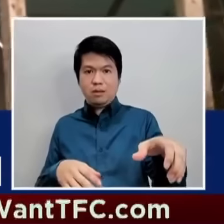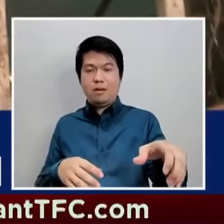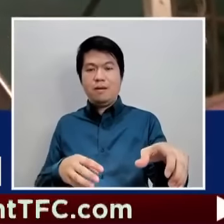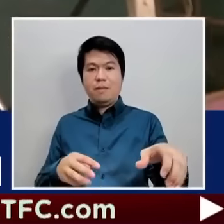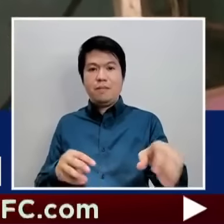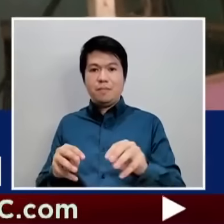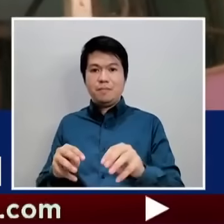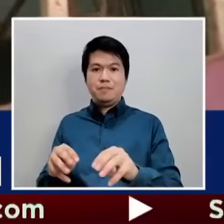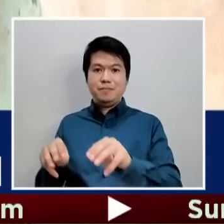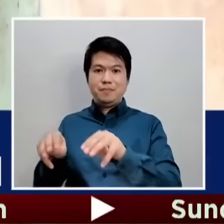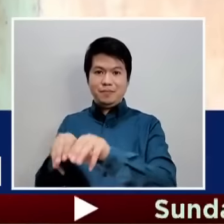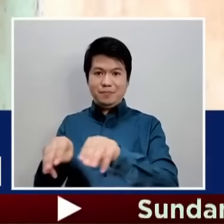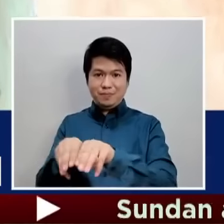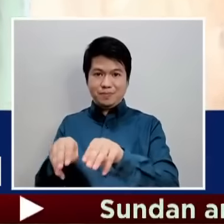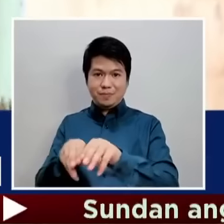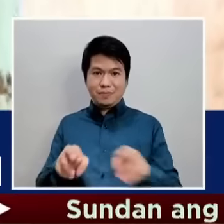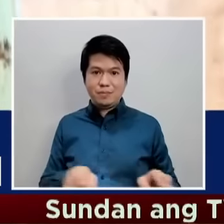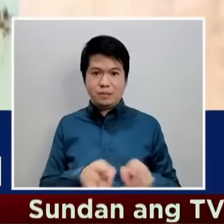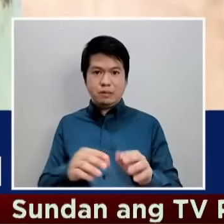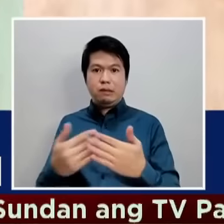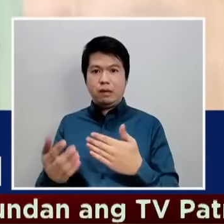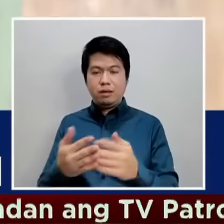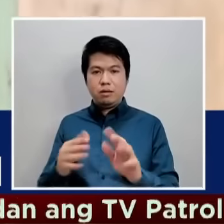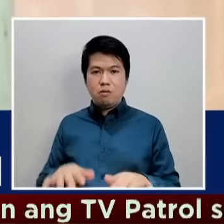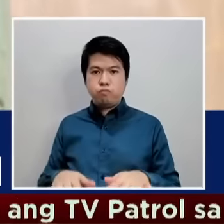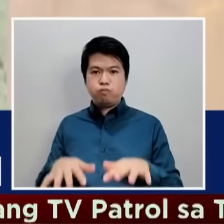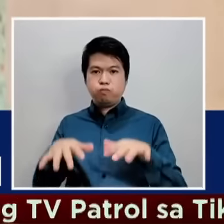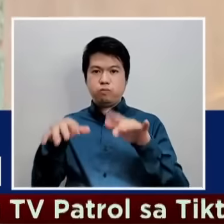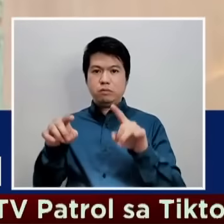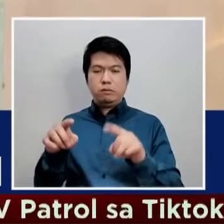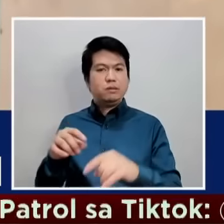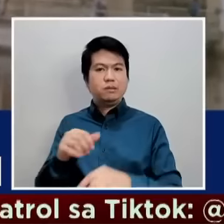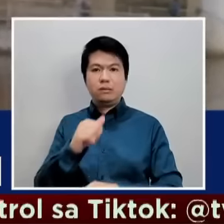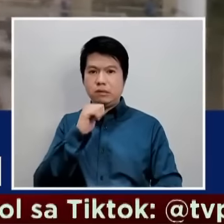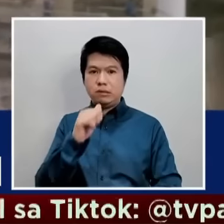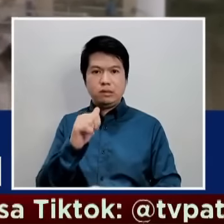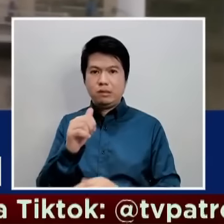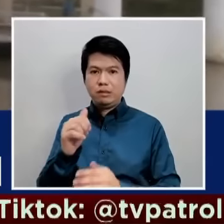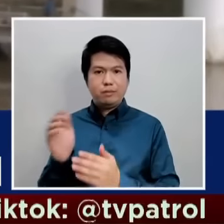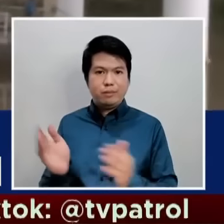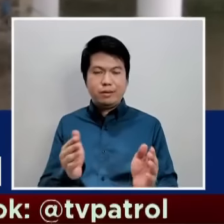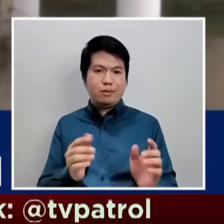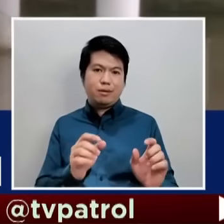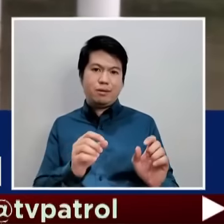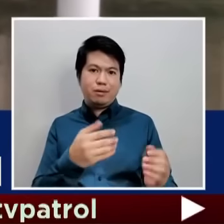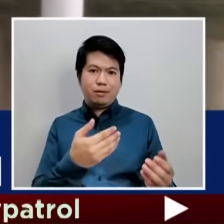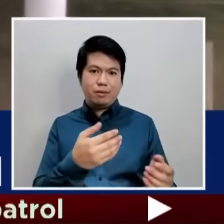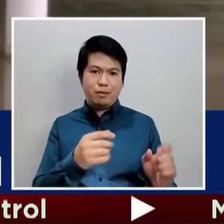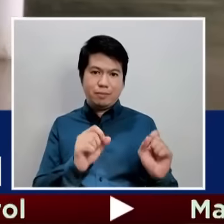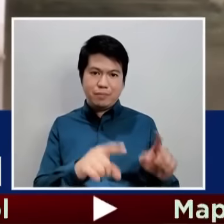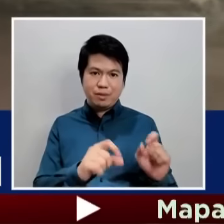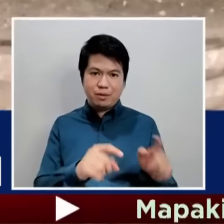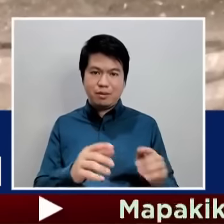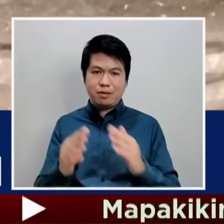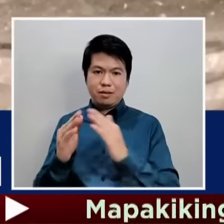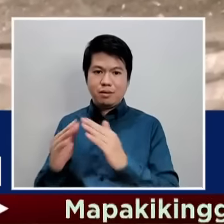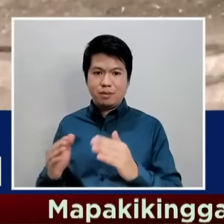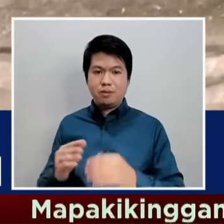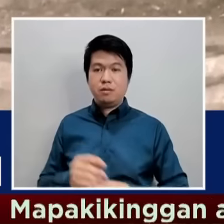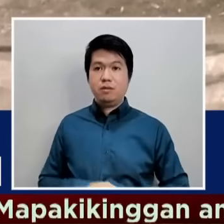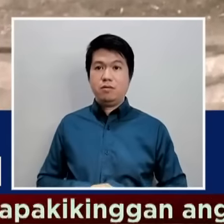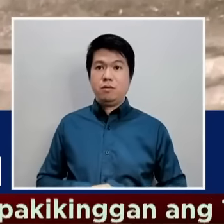hahagupit ang malakas na bagyo at habagat, wala raw siyang balak ibenta ang kanilang bahay. Pag nag-warning na ng 15, 16, ay umalis na